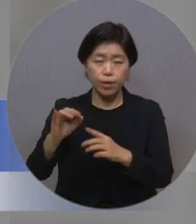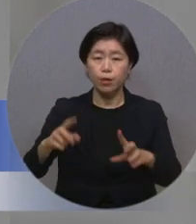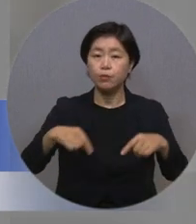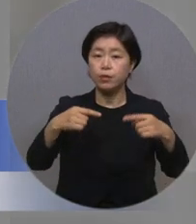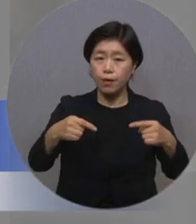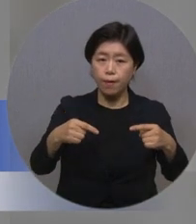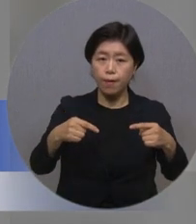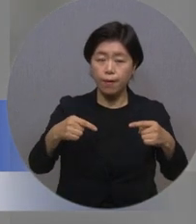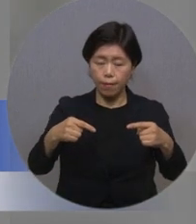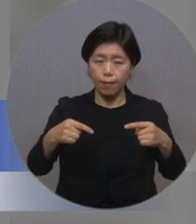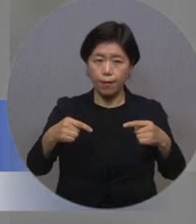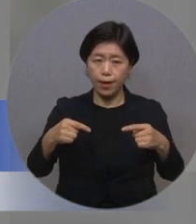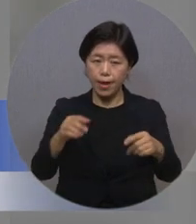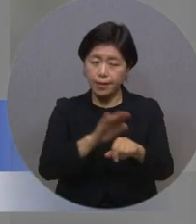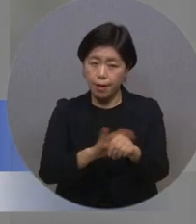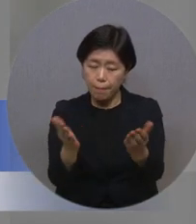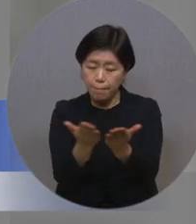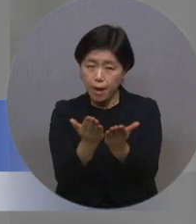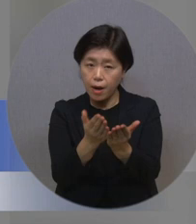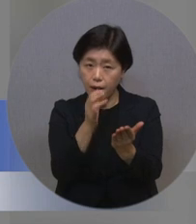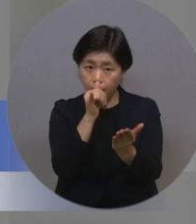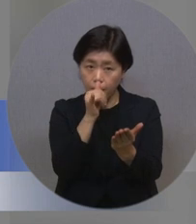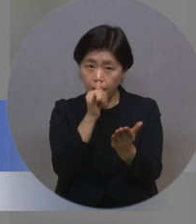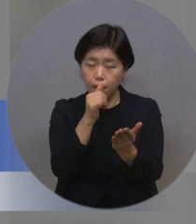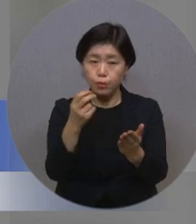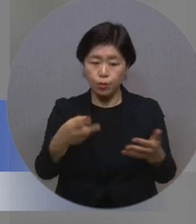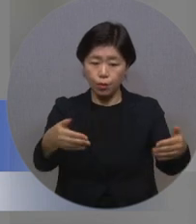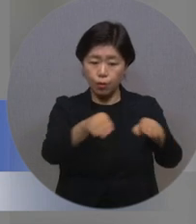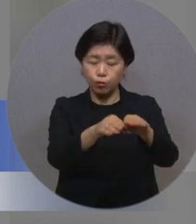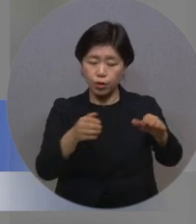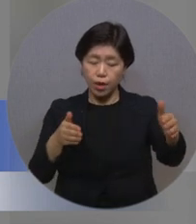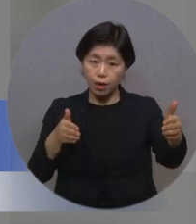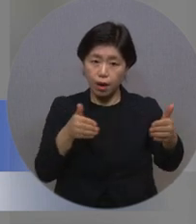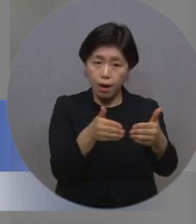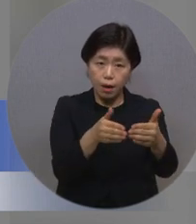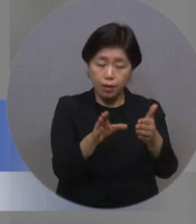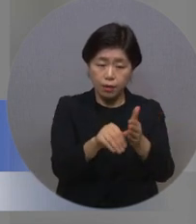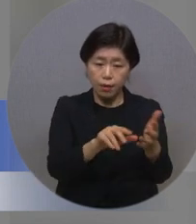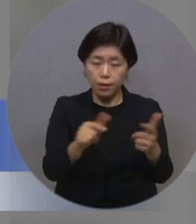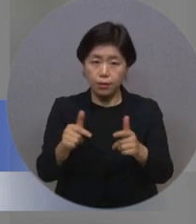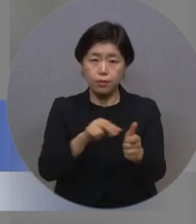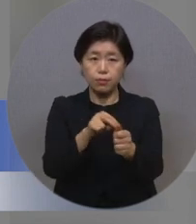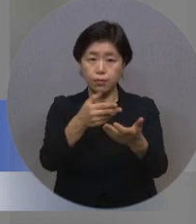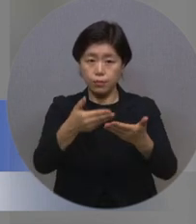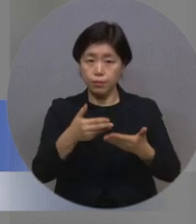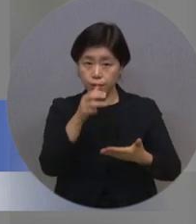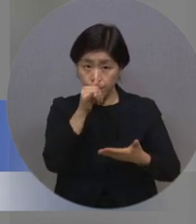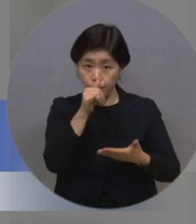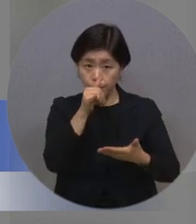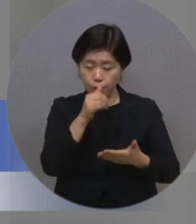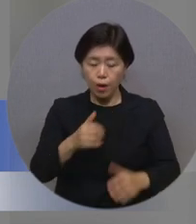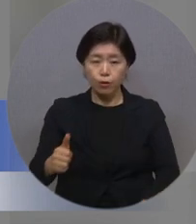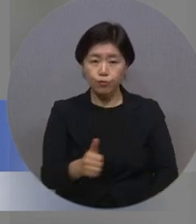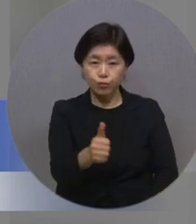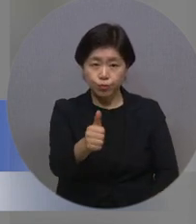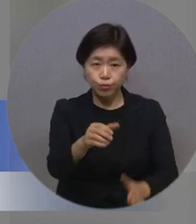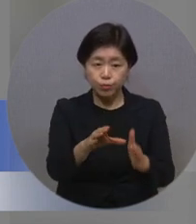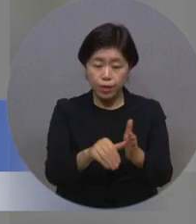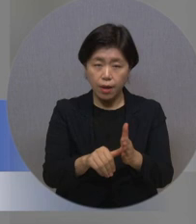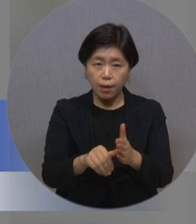안내 서비스와 접근할 수 있는 건물정보를 동시에 제공하고 보행로를 중심으로 최적화한 경로를